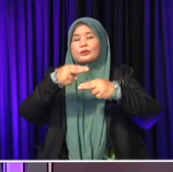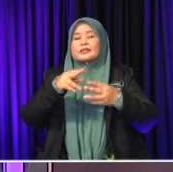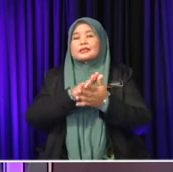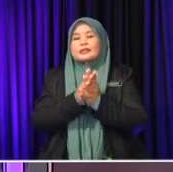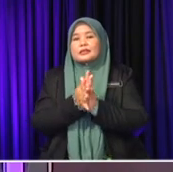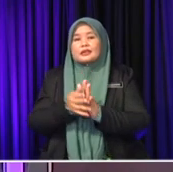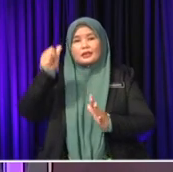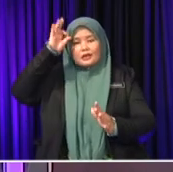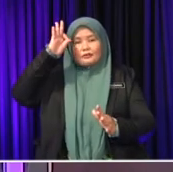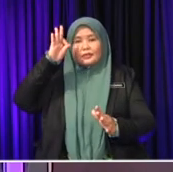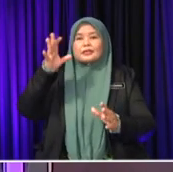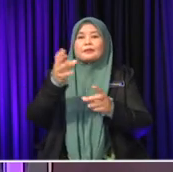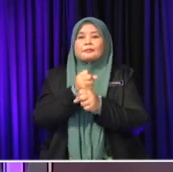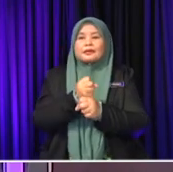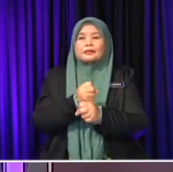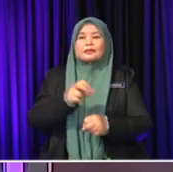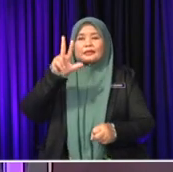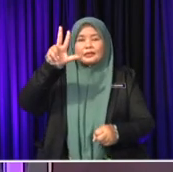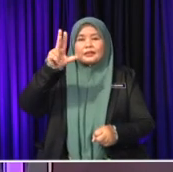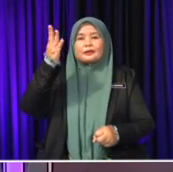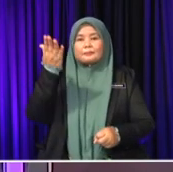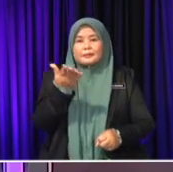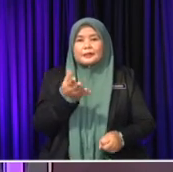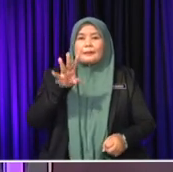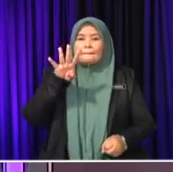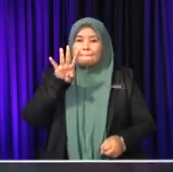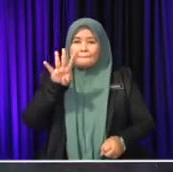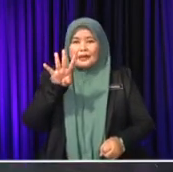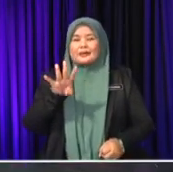Afnan dapat 3/4